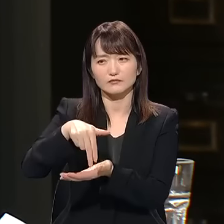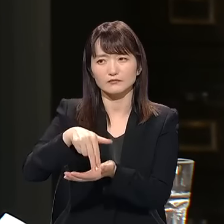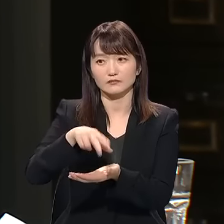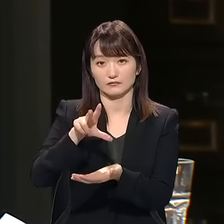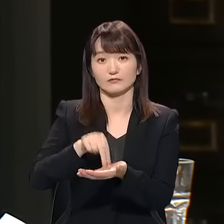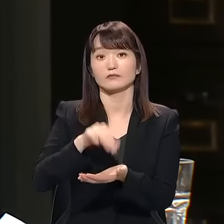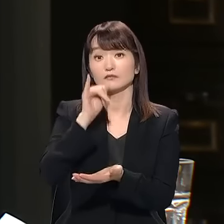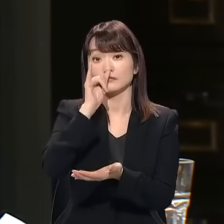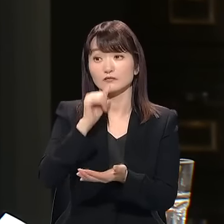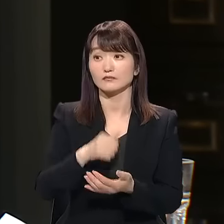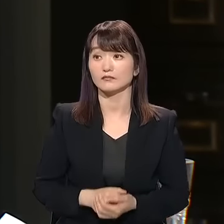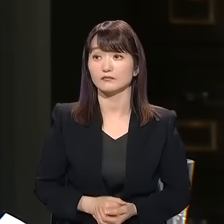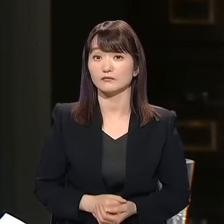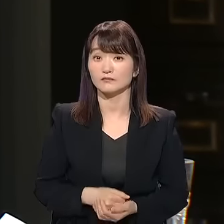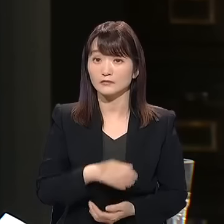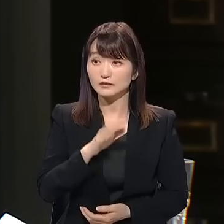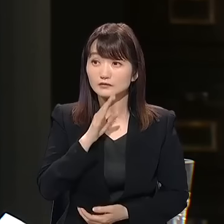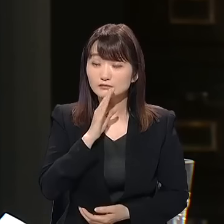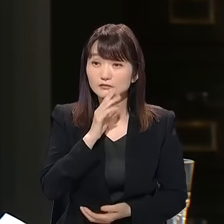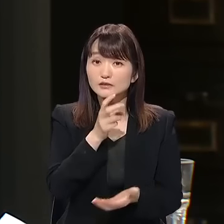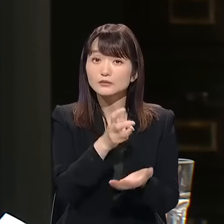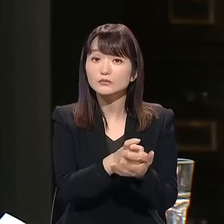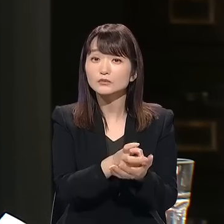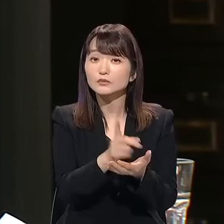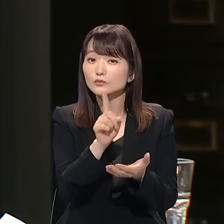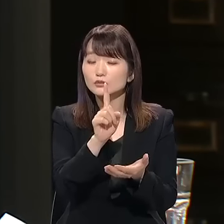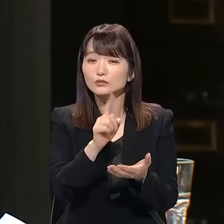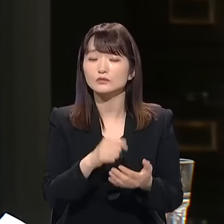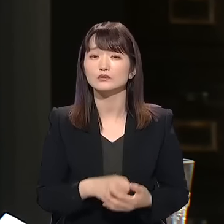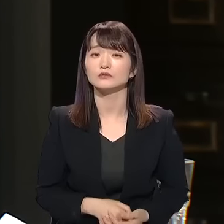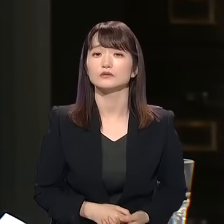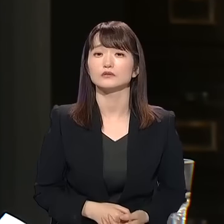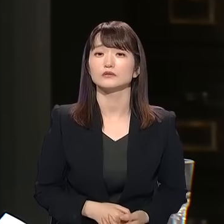문제는 있어 보이는데이 실정법상 어져야